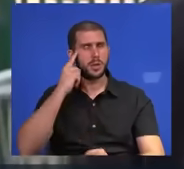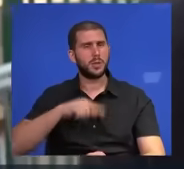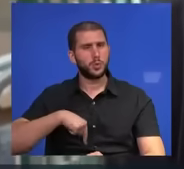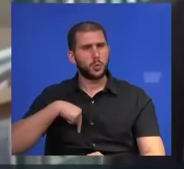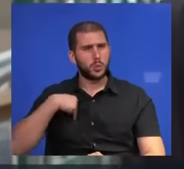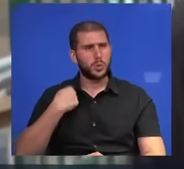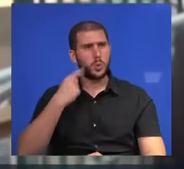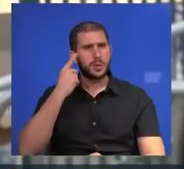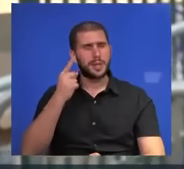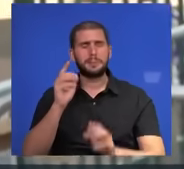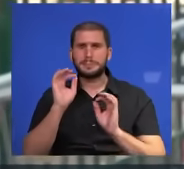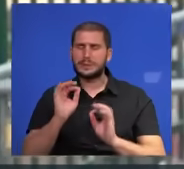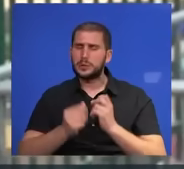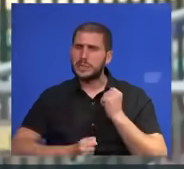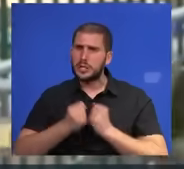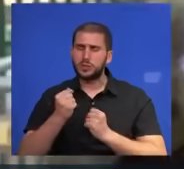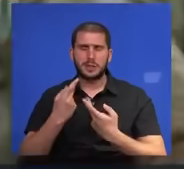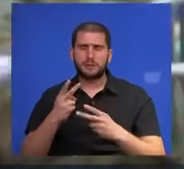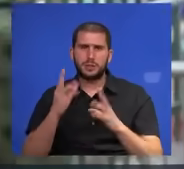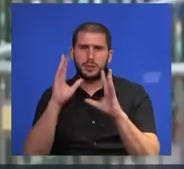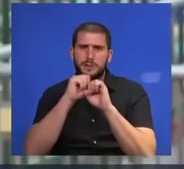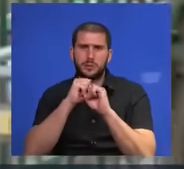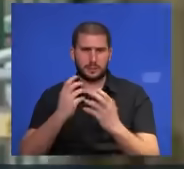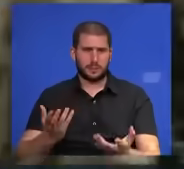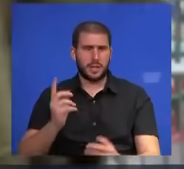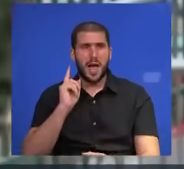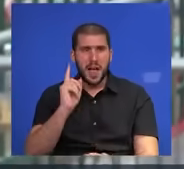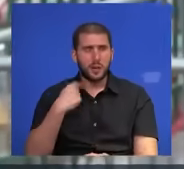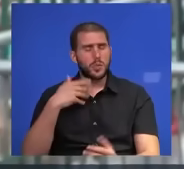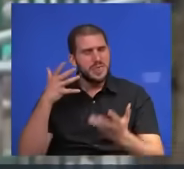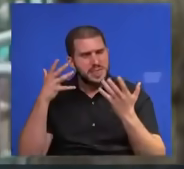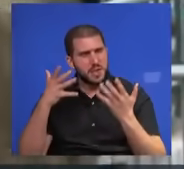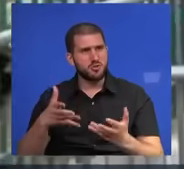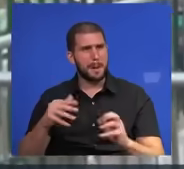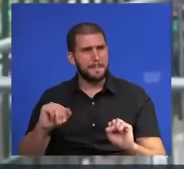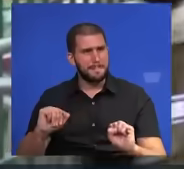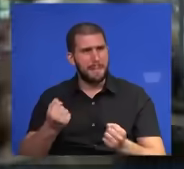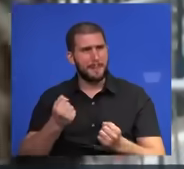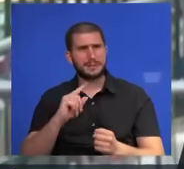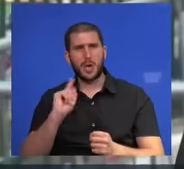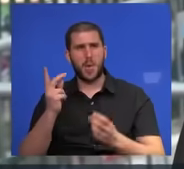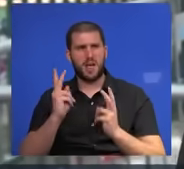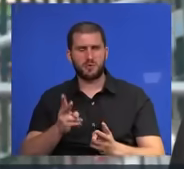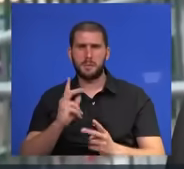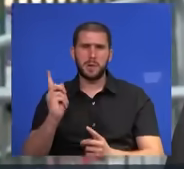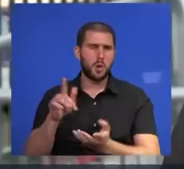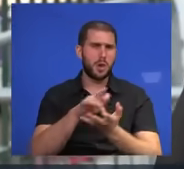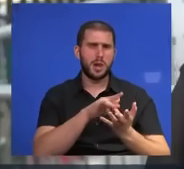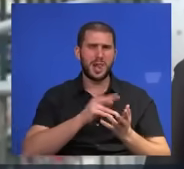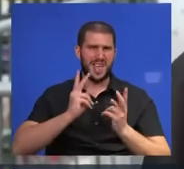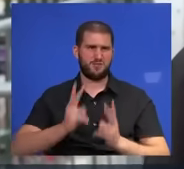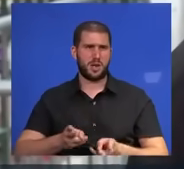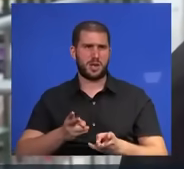היא קשה ובלתי ניתנת לתיאור. אנחנו נשקיע את כל המאמץ שאפשר בכל ערוץ שאפשרי, מבצעי